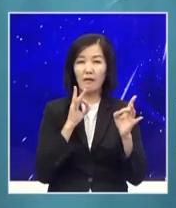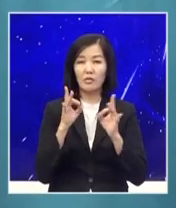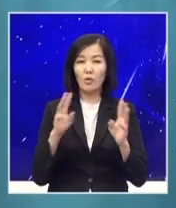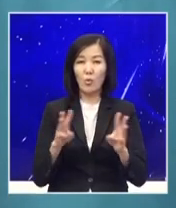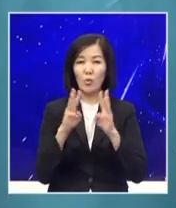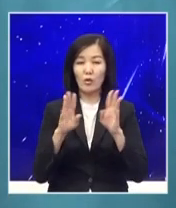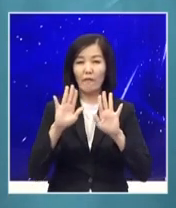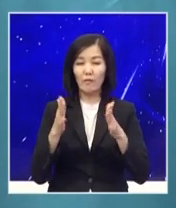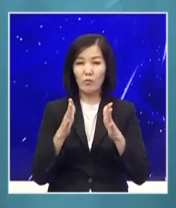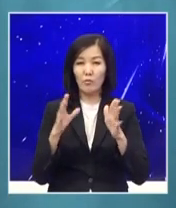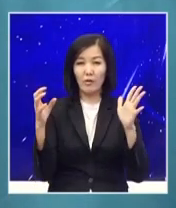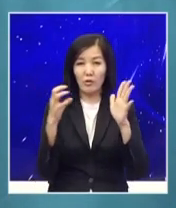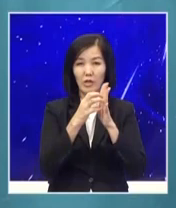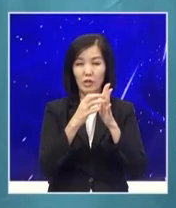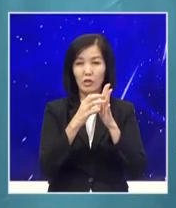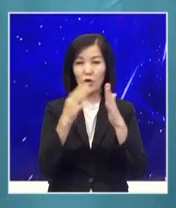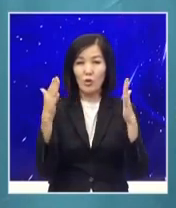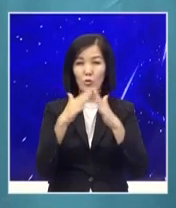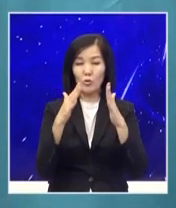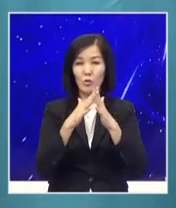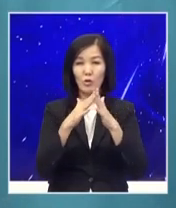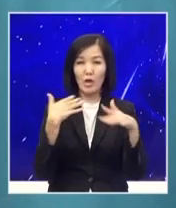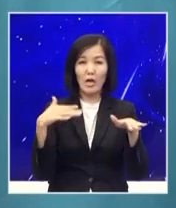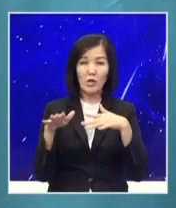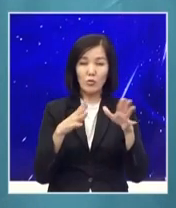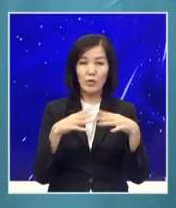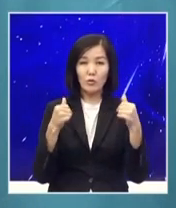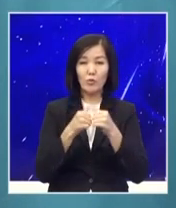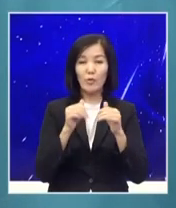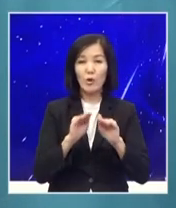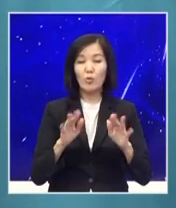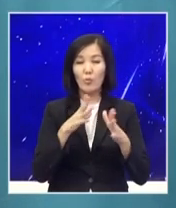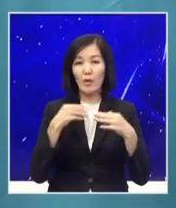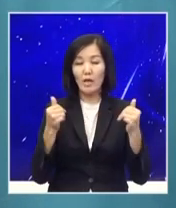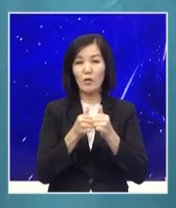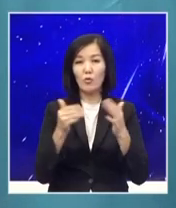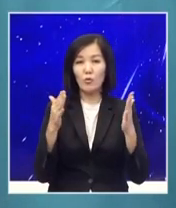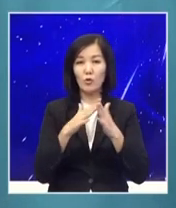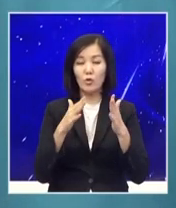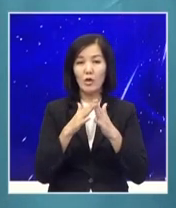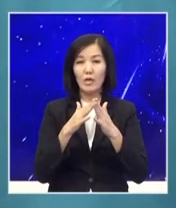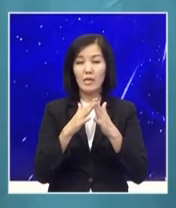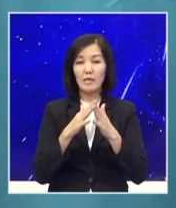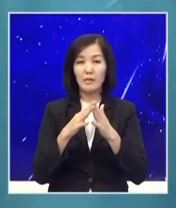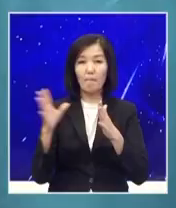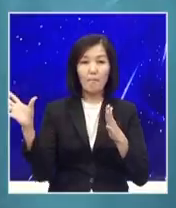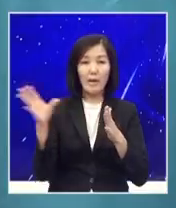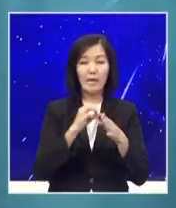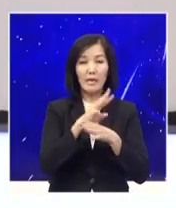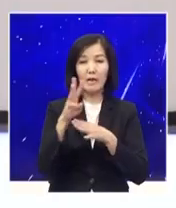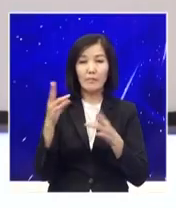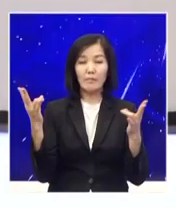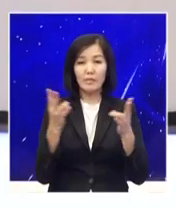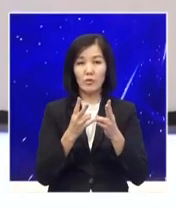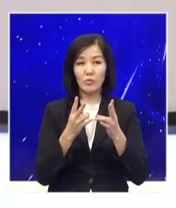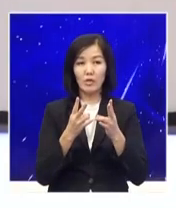талаптарының бұзушылықтарымен пайдаланатын әлеуметтік осал топтағы халықтың тұрғын үйлерін өрт қауіпсіз жағдайына келтіру бойынша